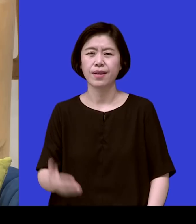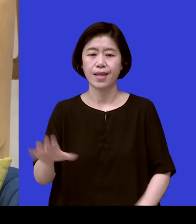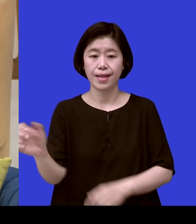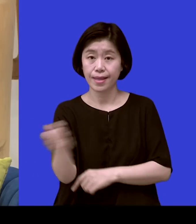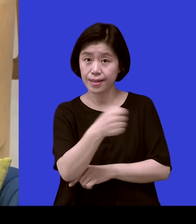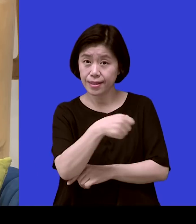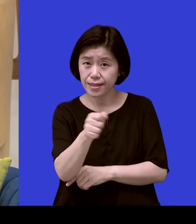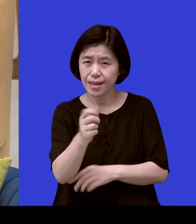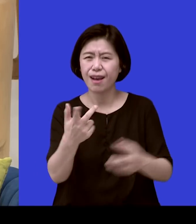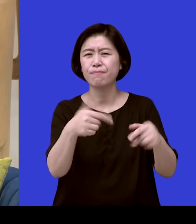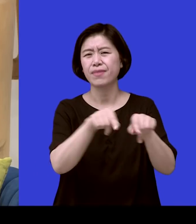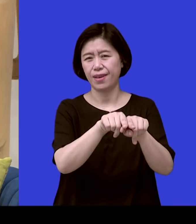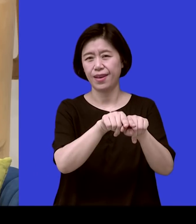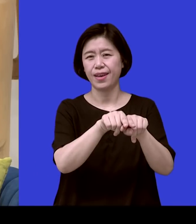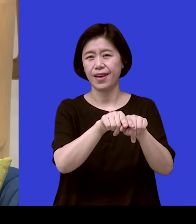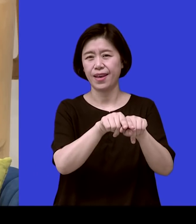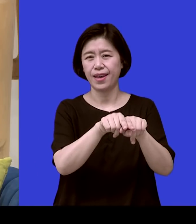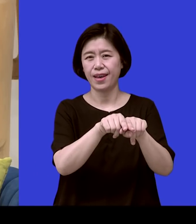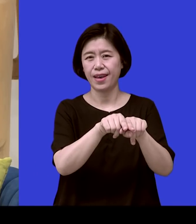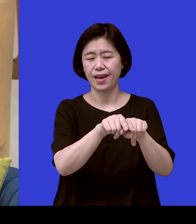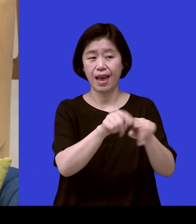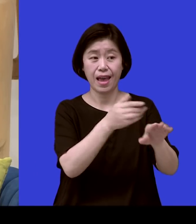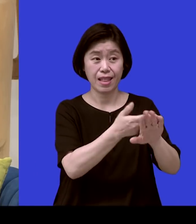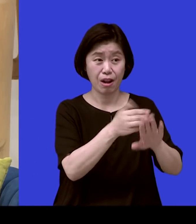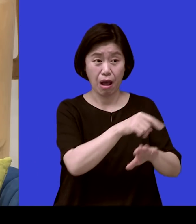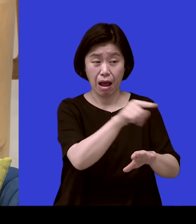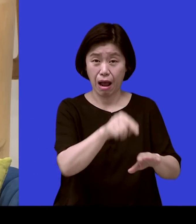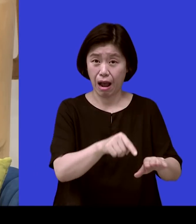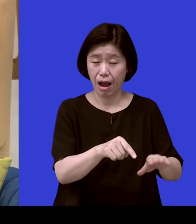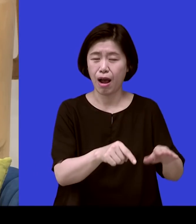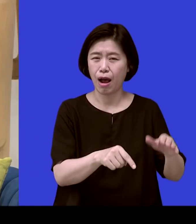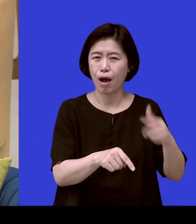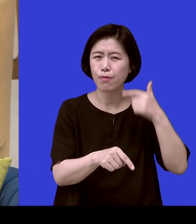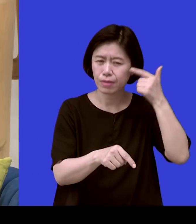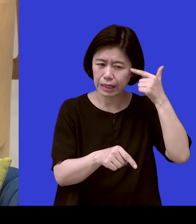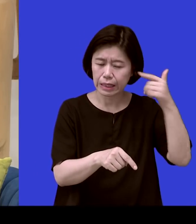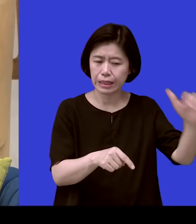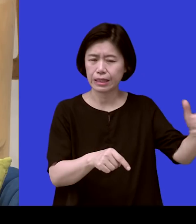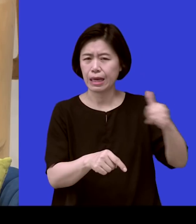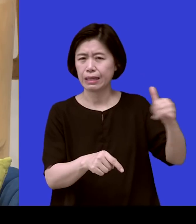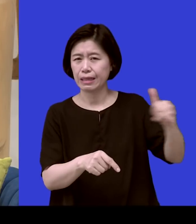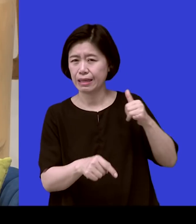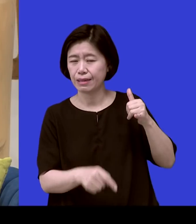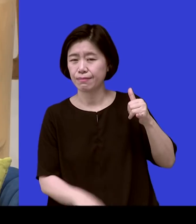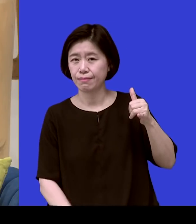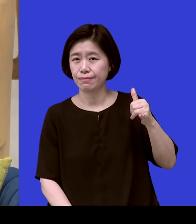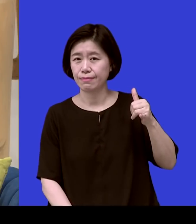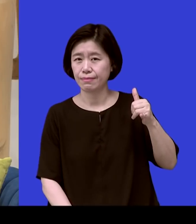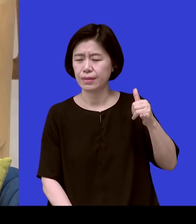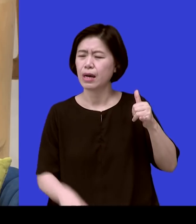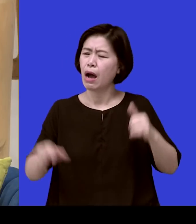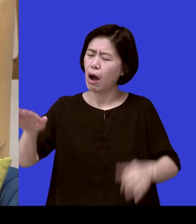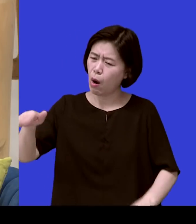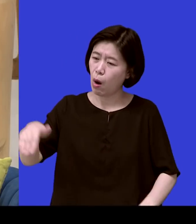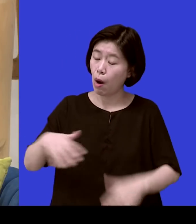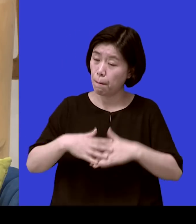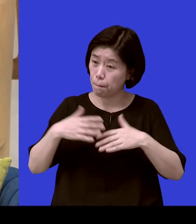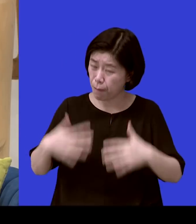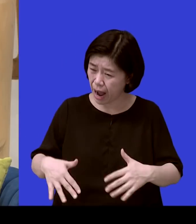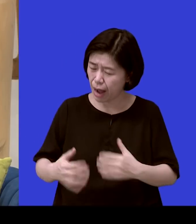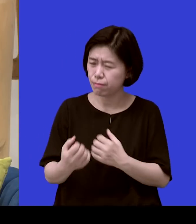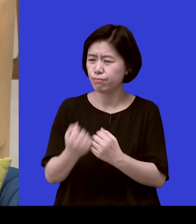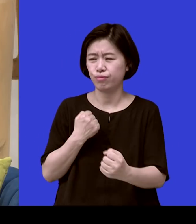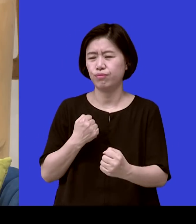복식으로 테니스를 치시던 예. 목사님 한 분이 계속 전화를 하시는 거예요. 예. 그럴수록 나와라.